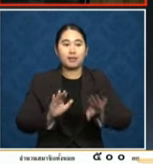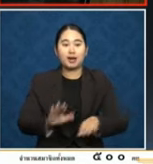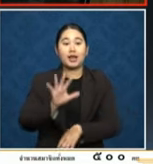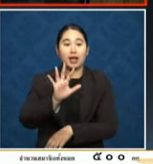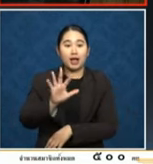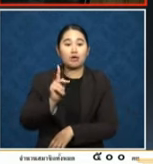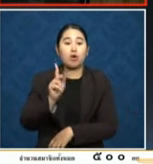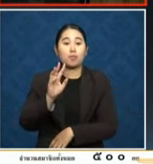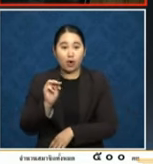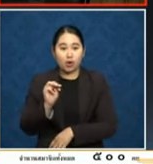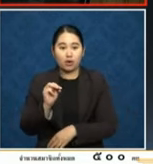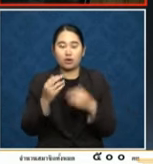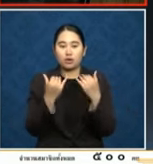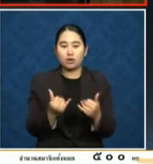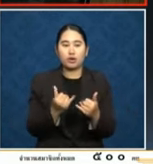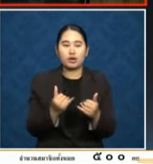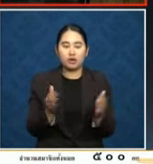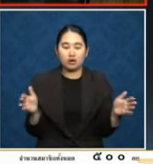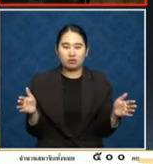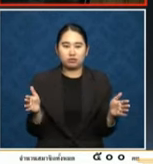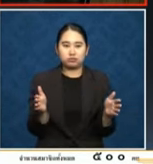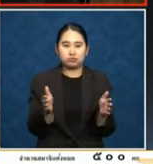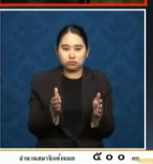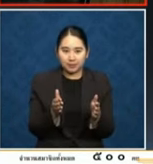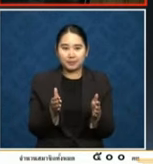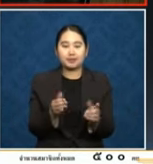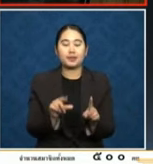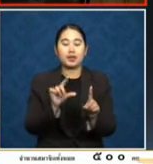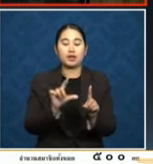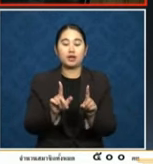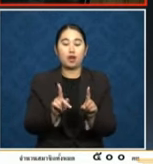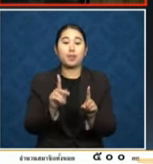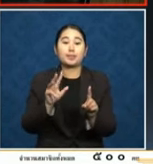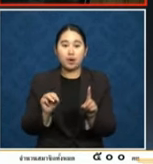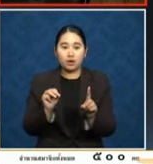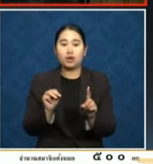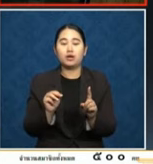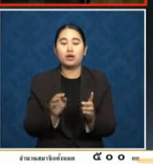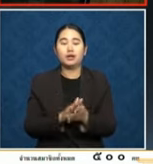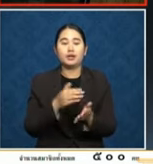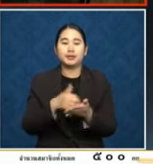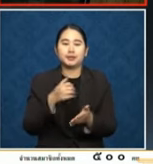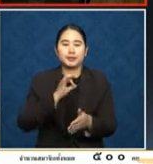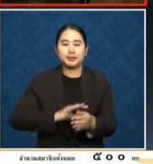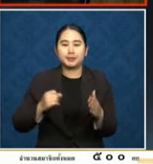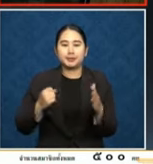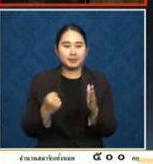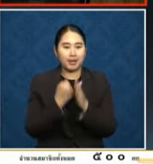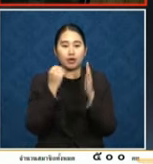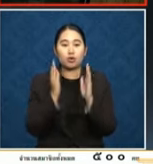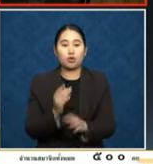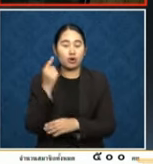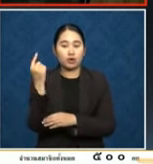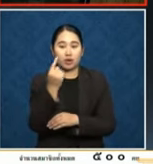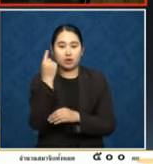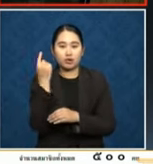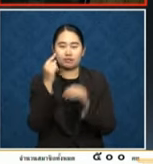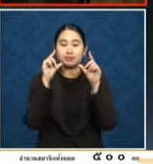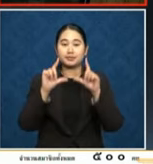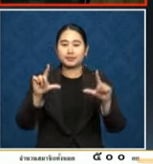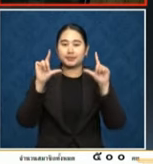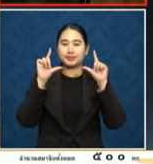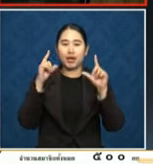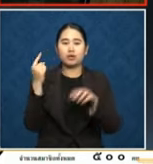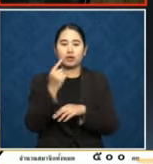เมตรแต่วันนี้เหลือสักกิโลเมตร1กิโลเมตรกว่าๆท่านประธานครับเสียดายครับแหล่งท่องเที่ยวที่มีหน้ามีตา